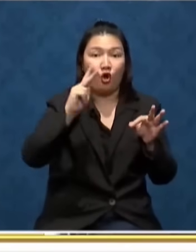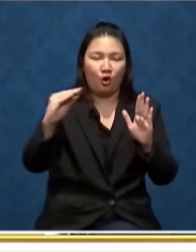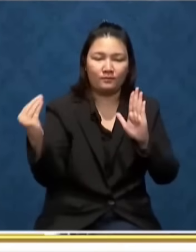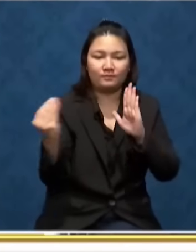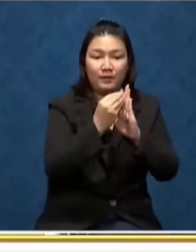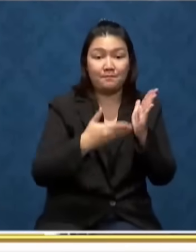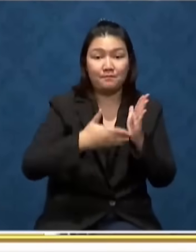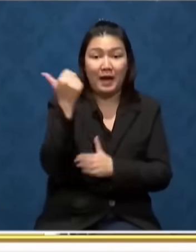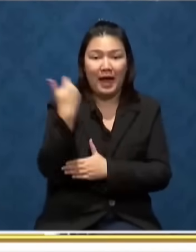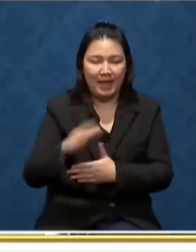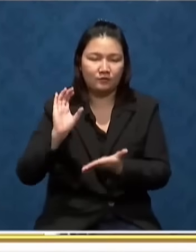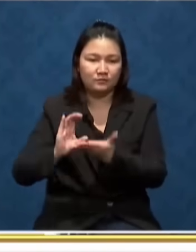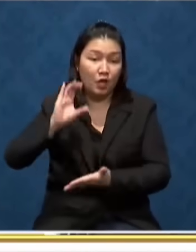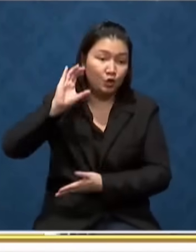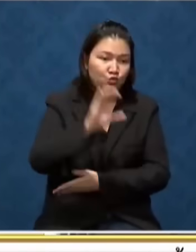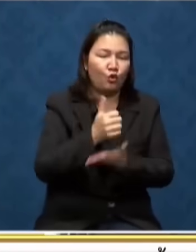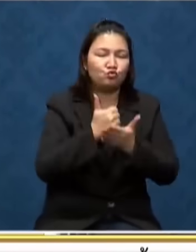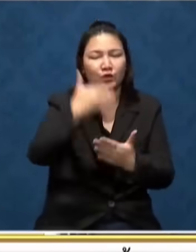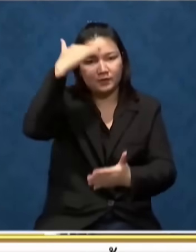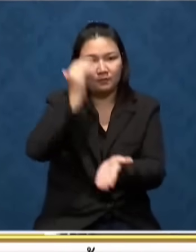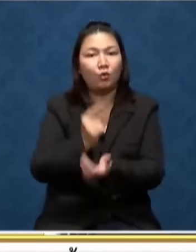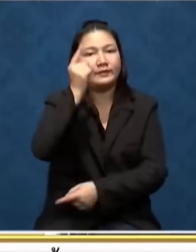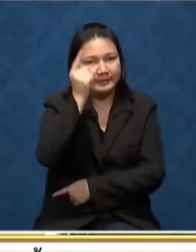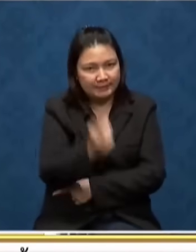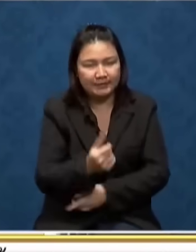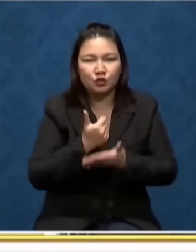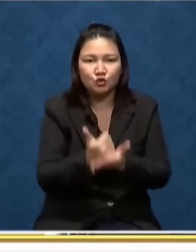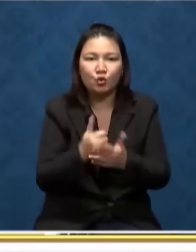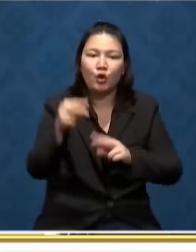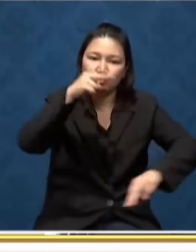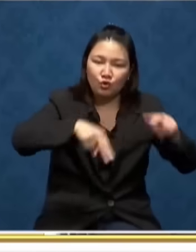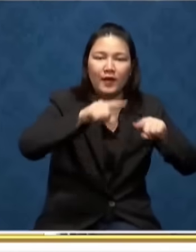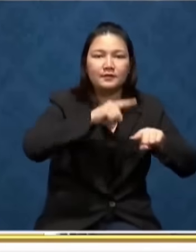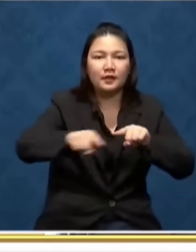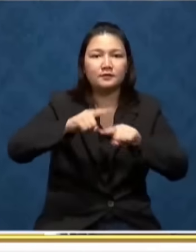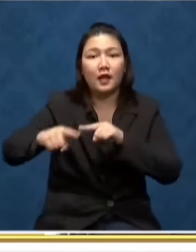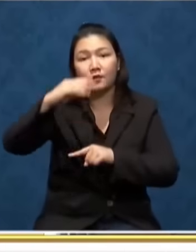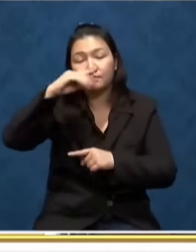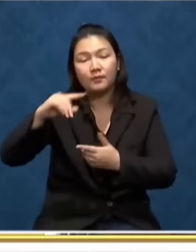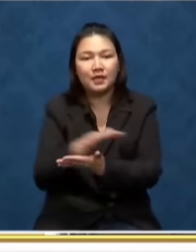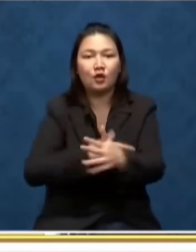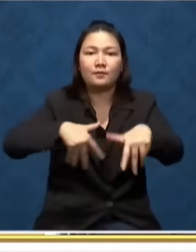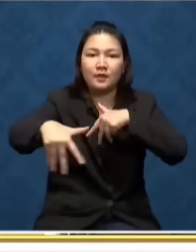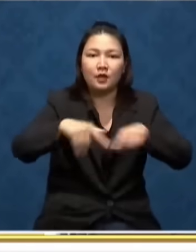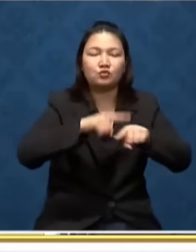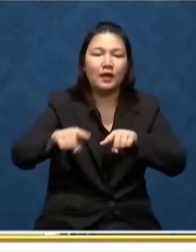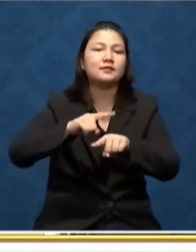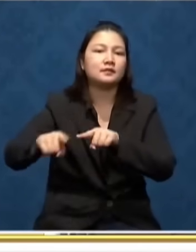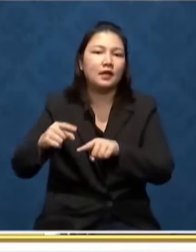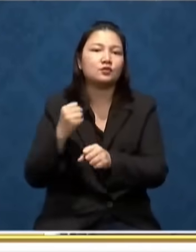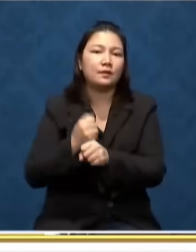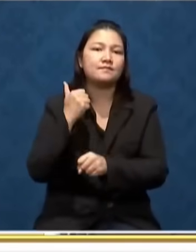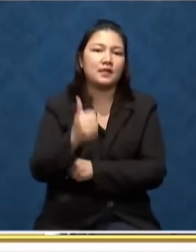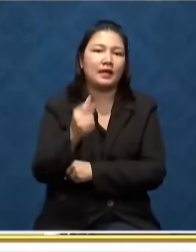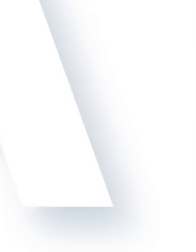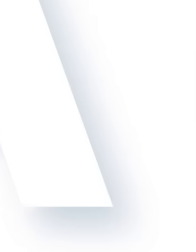ประมาณและโครงสร้างพื้นฐานกับเจ้าหน้าที่ตำรวจอย่างจริงจังเพื่อบังคับใช้เพื่อปกปักรักษาคุ้มครองดูแลประชาชนจัดแก๊งคอลเซ็นเตอร์โจร